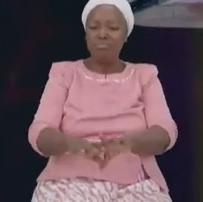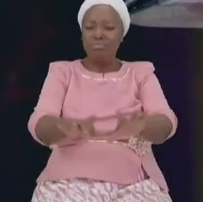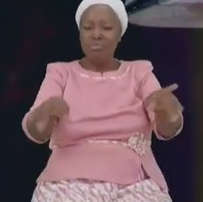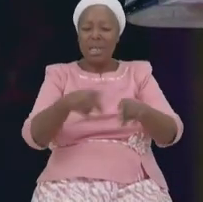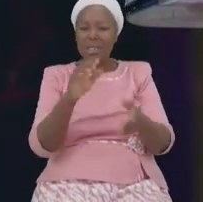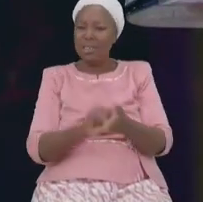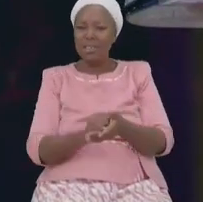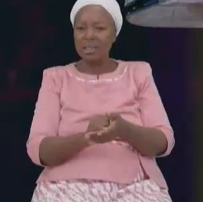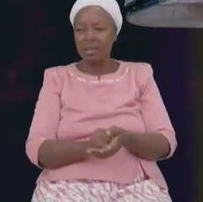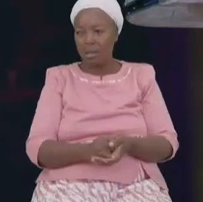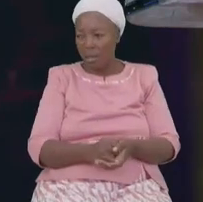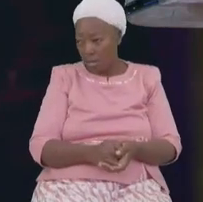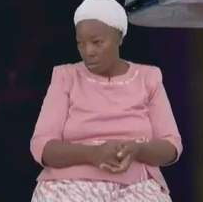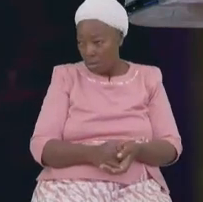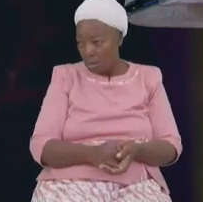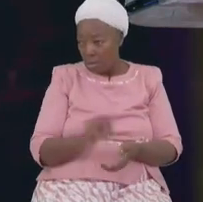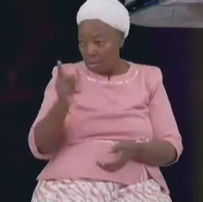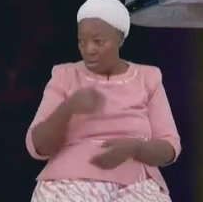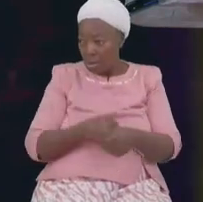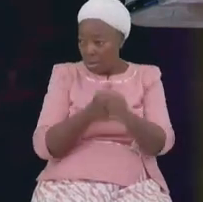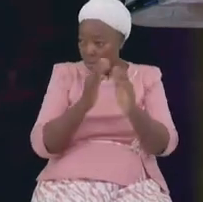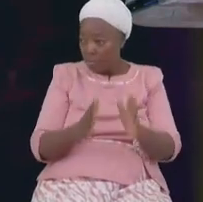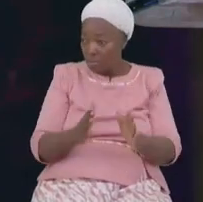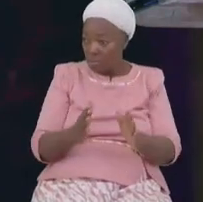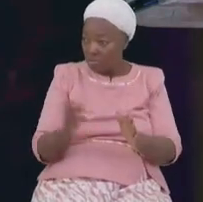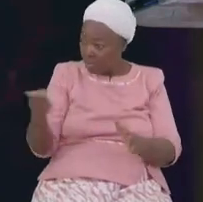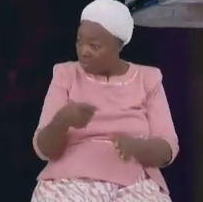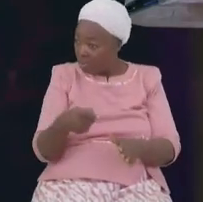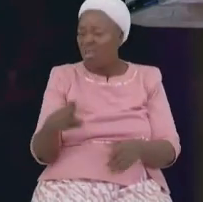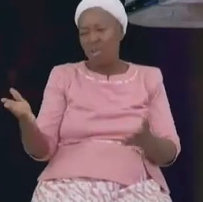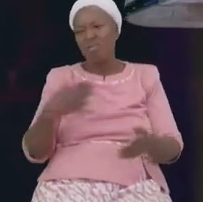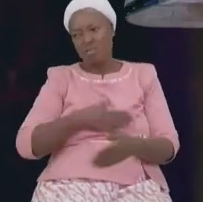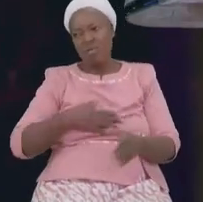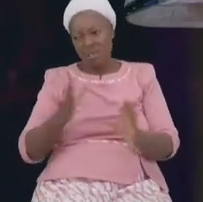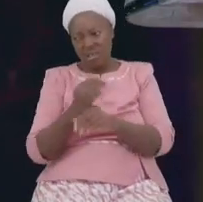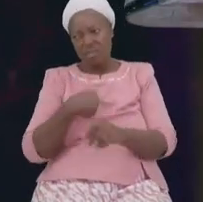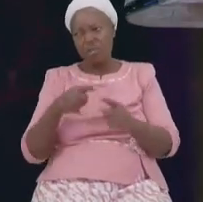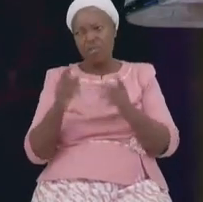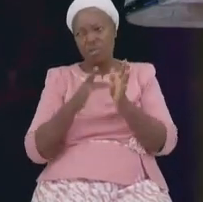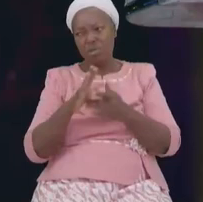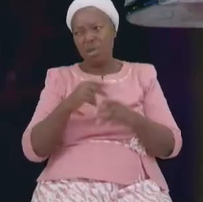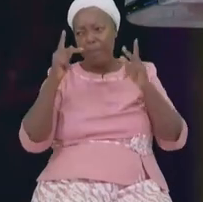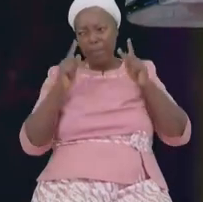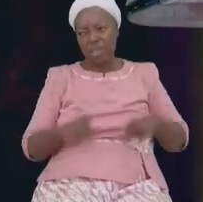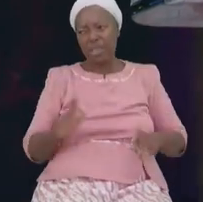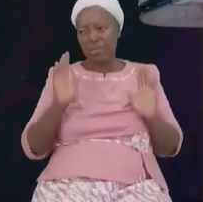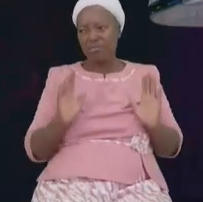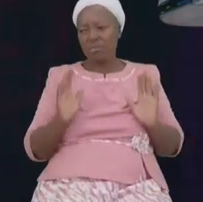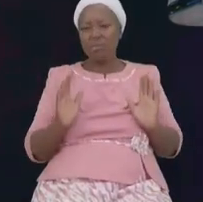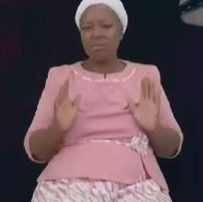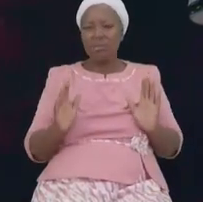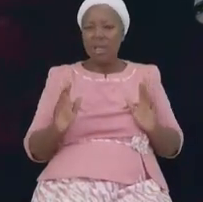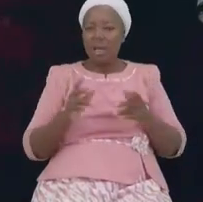Tu es son disciple, l'apôtre. Amène, conduis-moi vers lui personnellement. S'il peut traiter mon